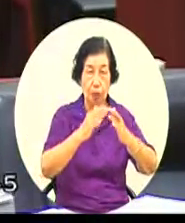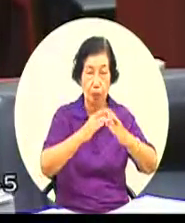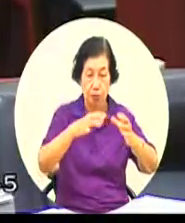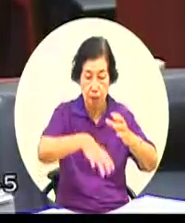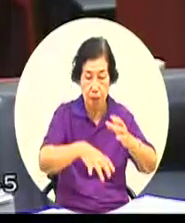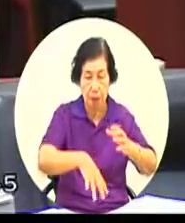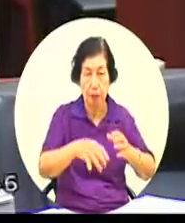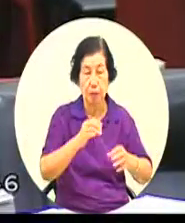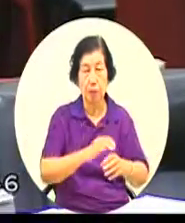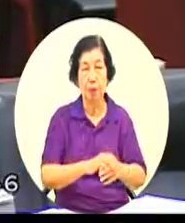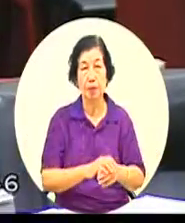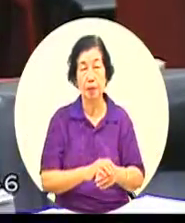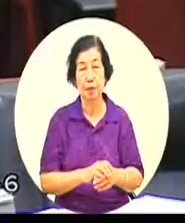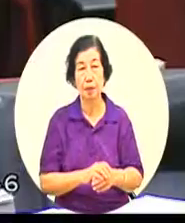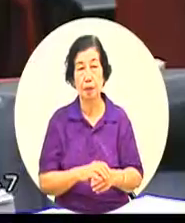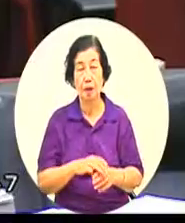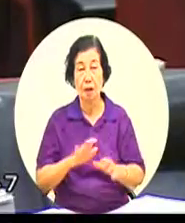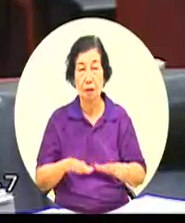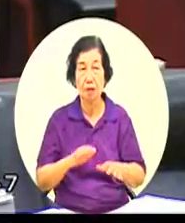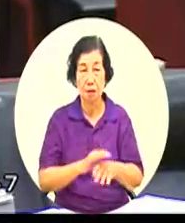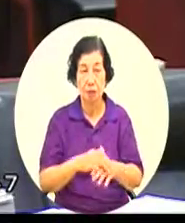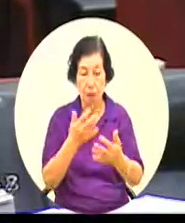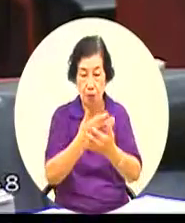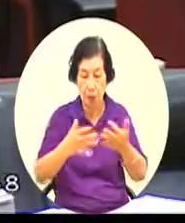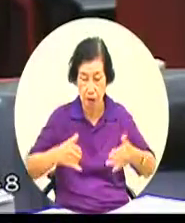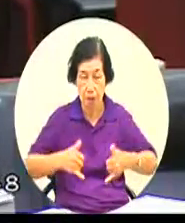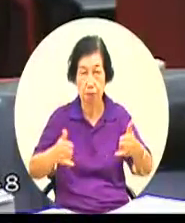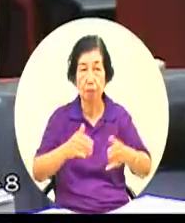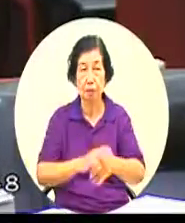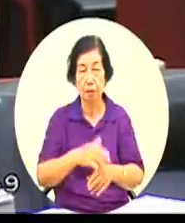辈，因为人即马网络做方便。